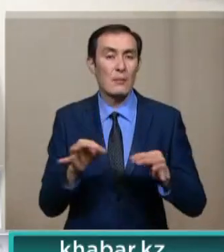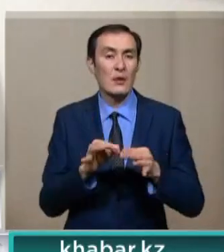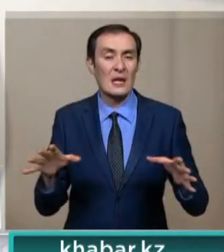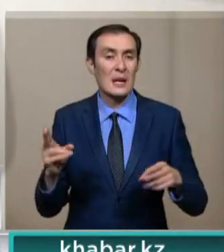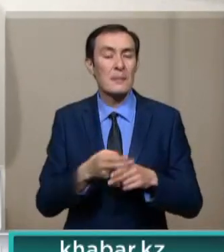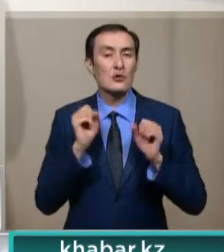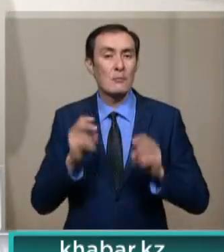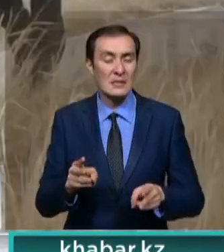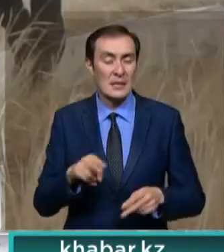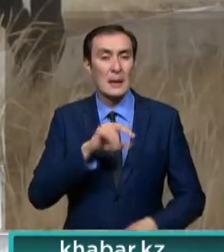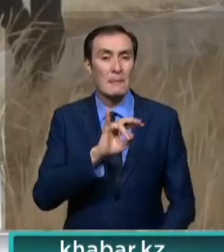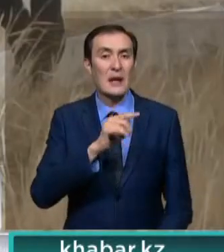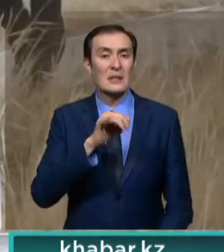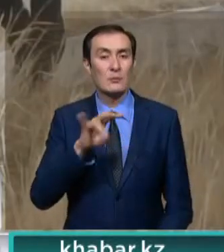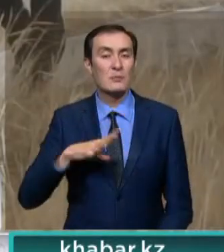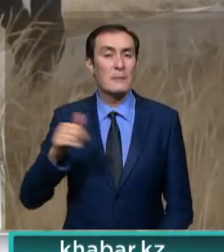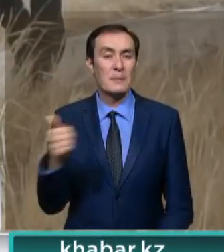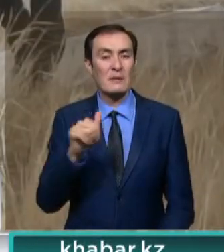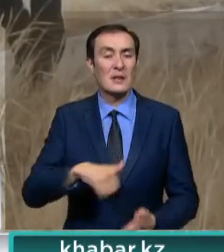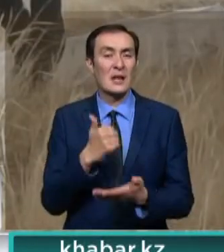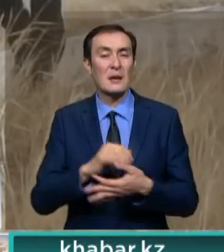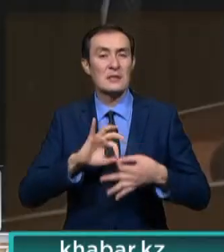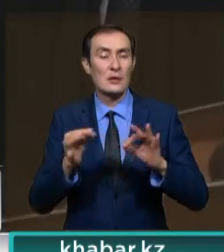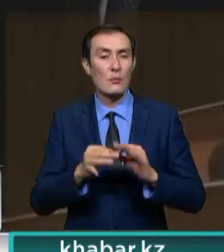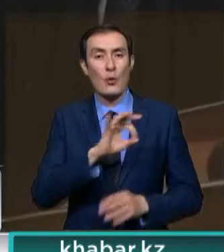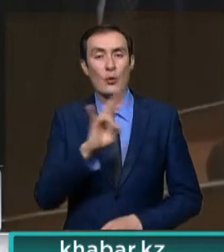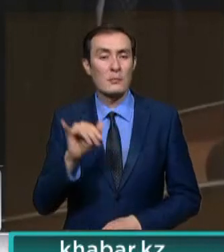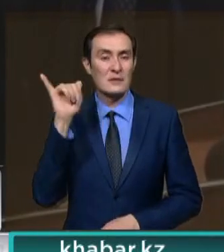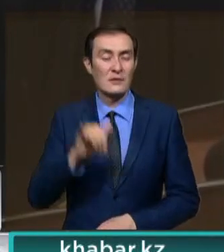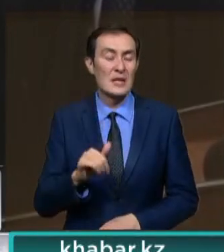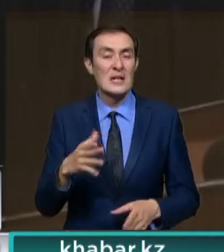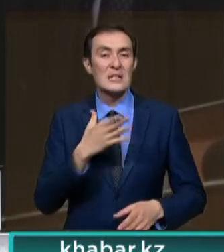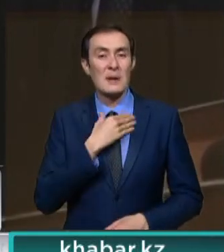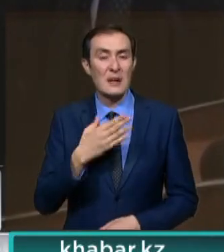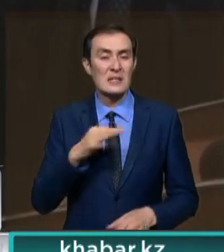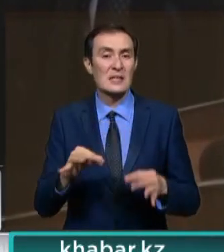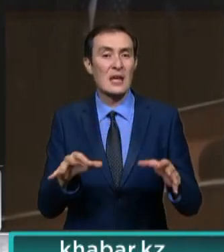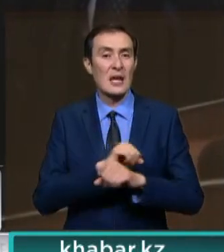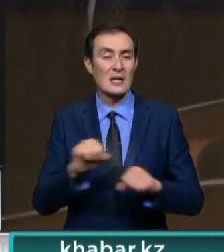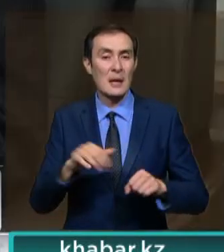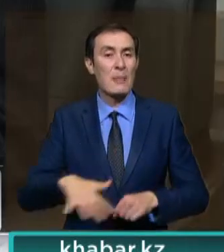Гааге. И Пан Ги Мун, который стал первым генсеком ООН, посетившим Семипалатинский ядерный полигон.